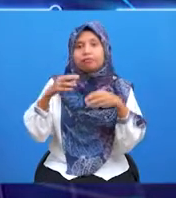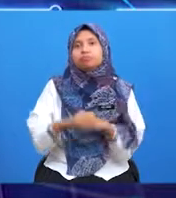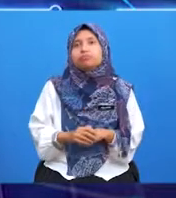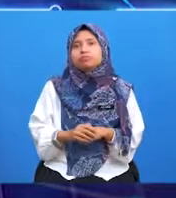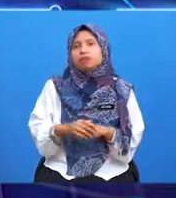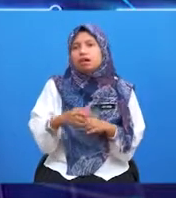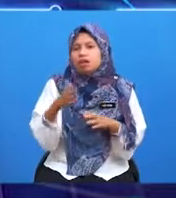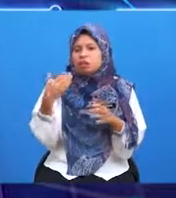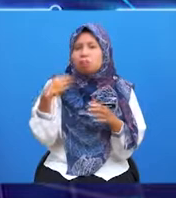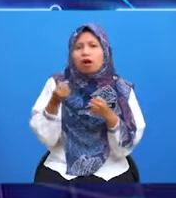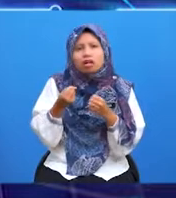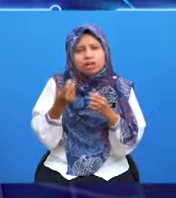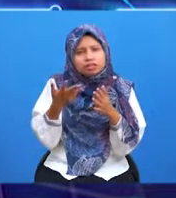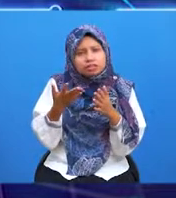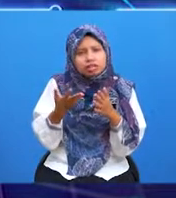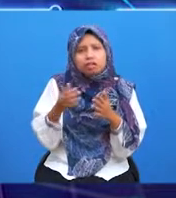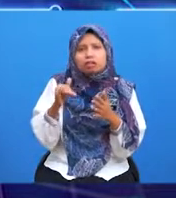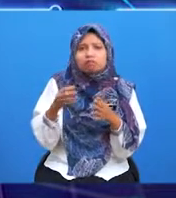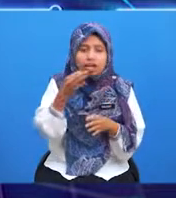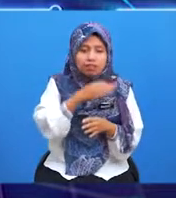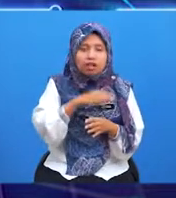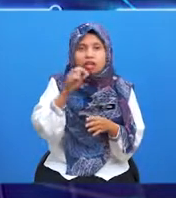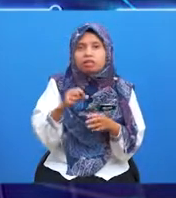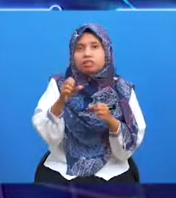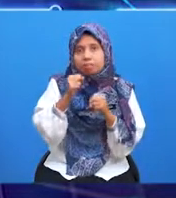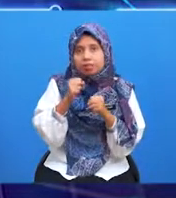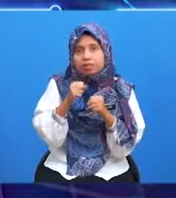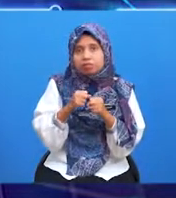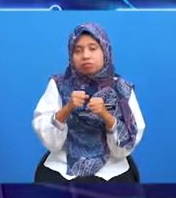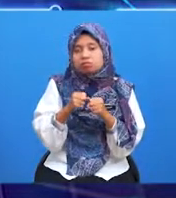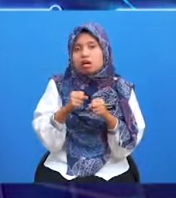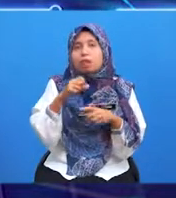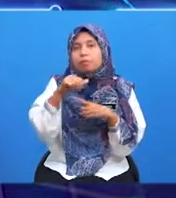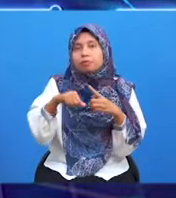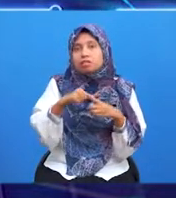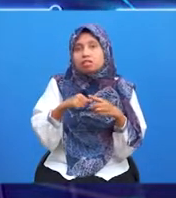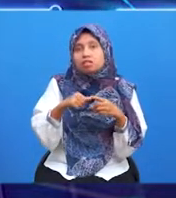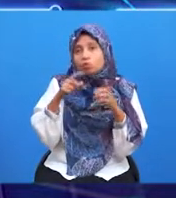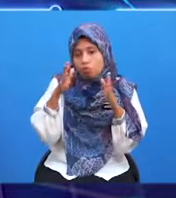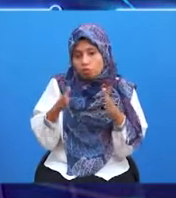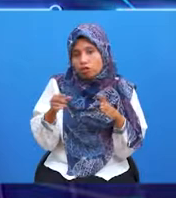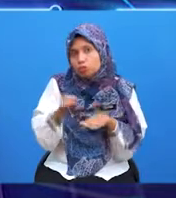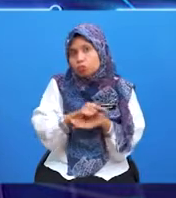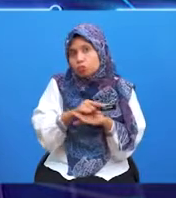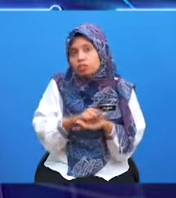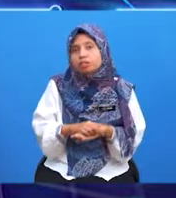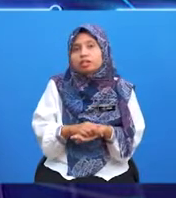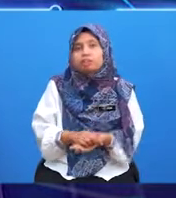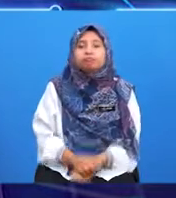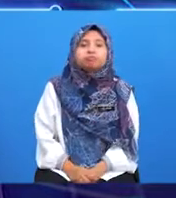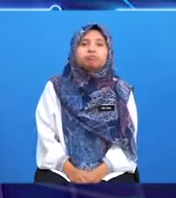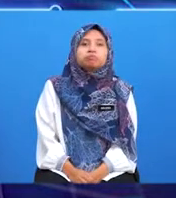diperoleh apabila seseorang individu menggunakan komputer skrin sentuh